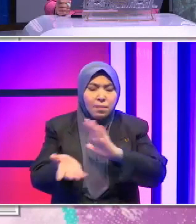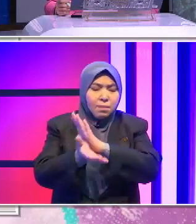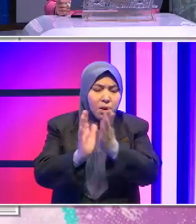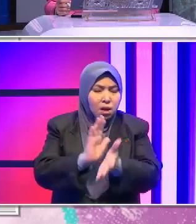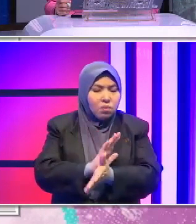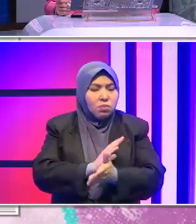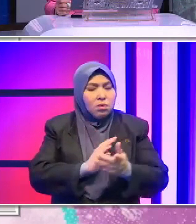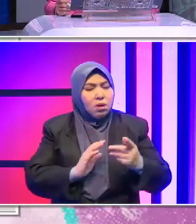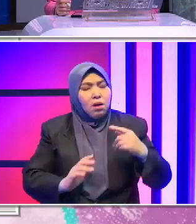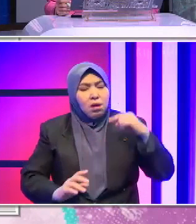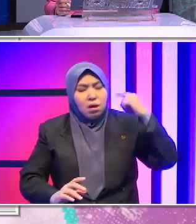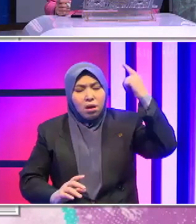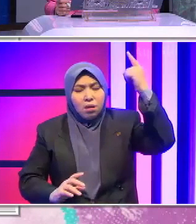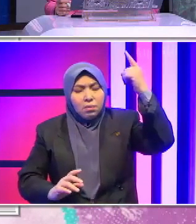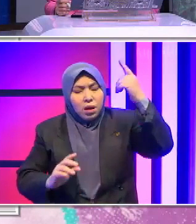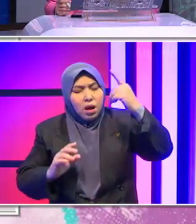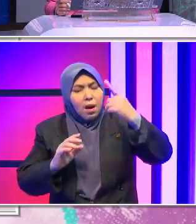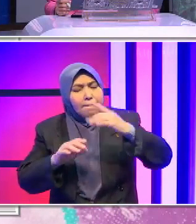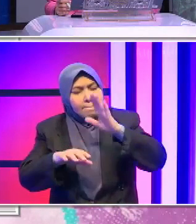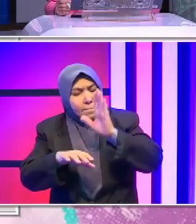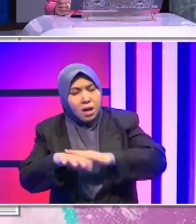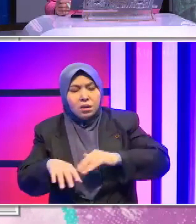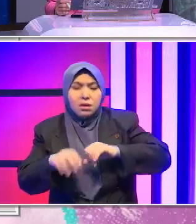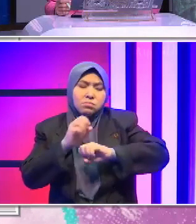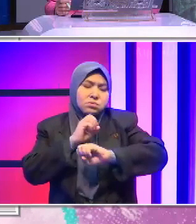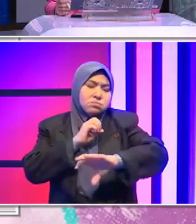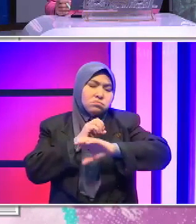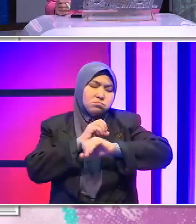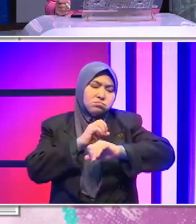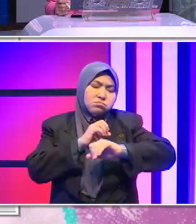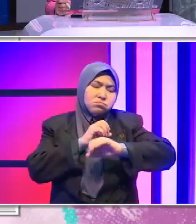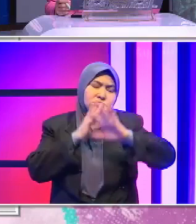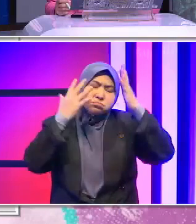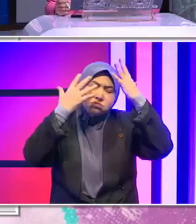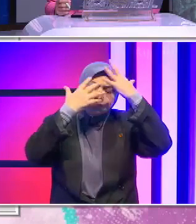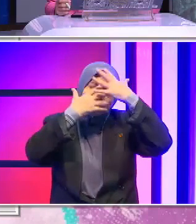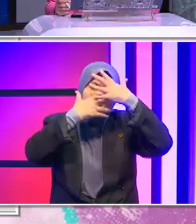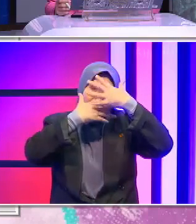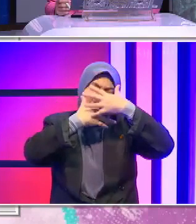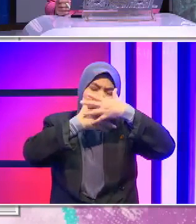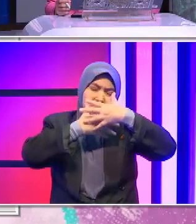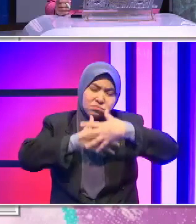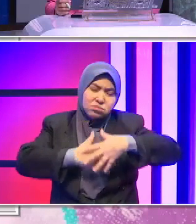فنادى في الظلمات أن لا